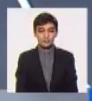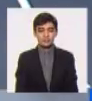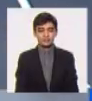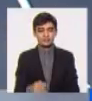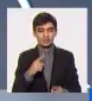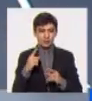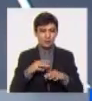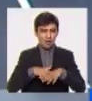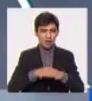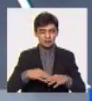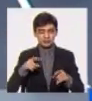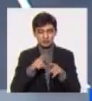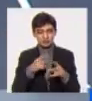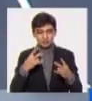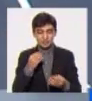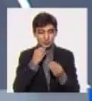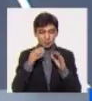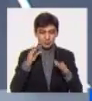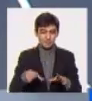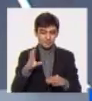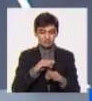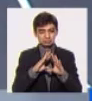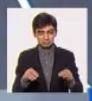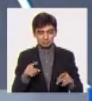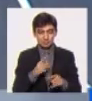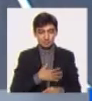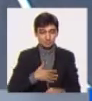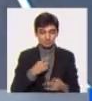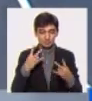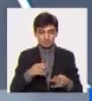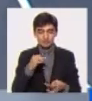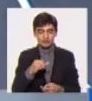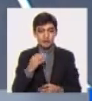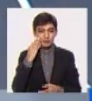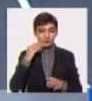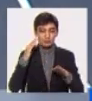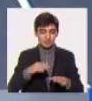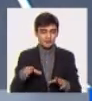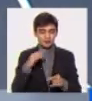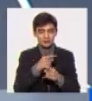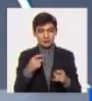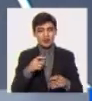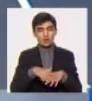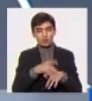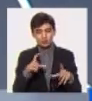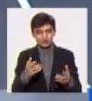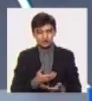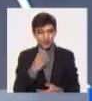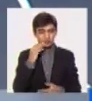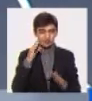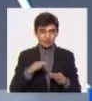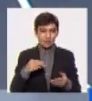Не создавать ажиотаж вокруг продуктов питания призвали в Управление предпринимательства и инвестиций Алматы. Горожан попросили не скупать